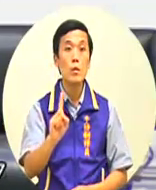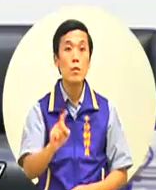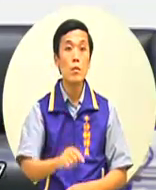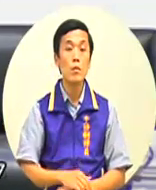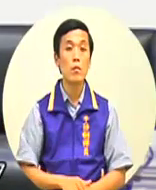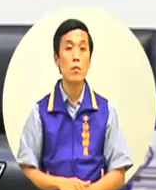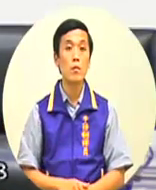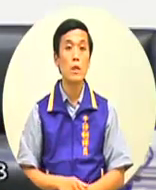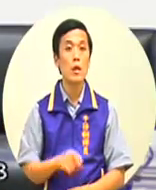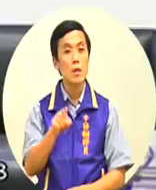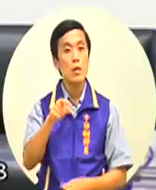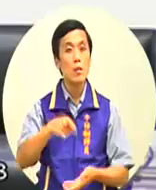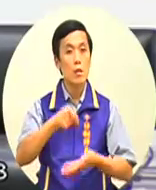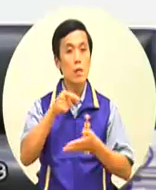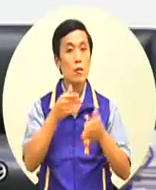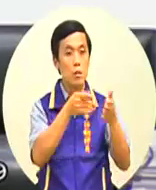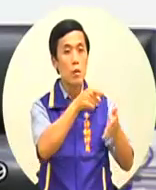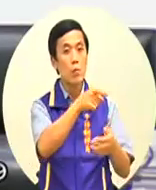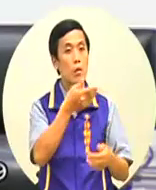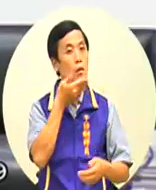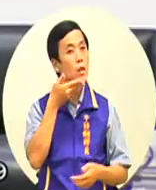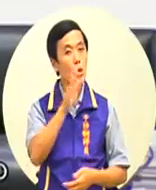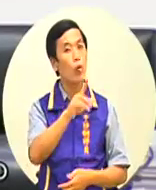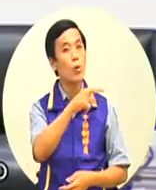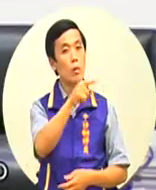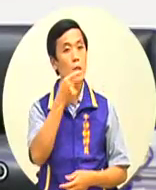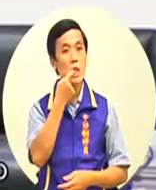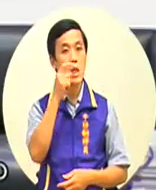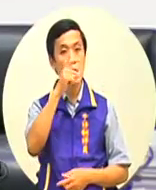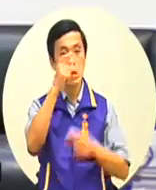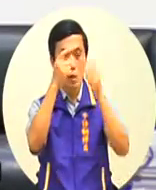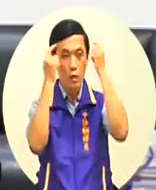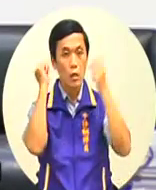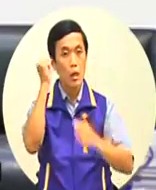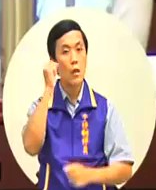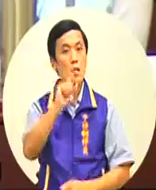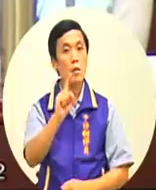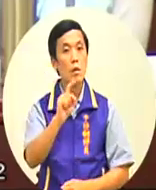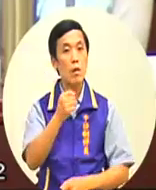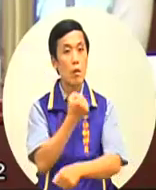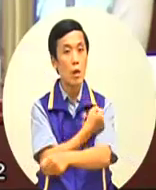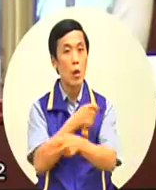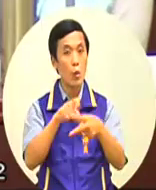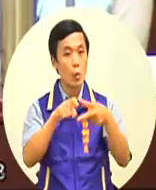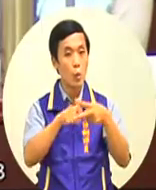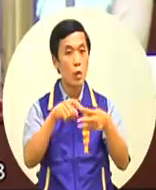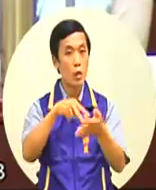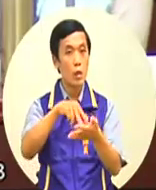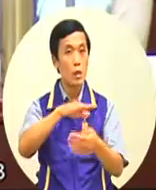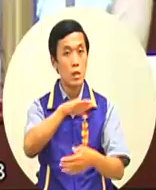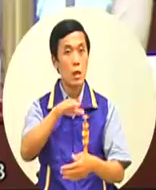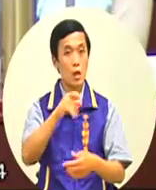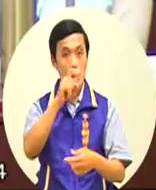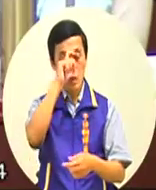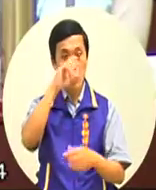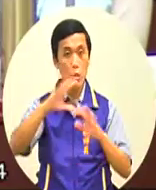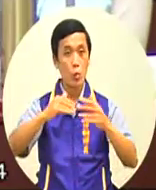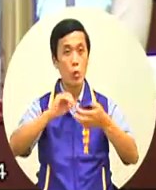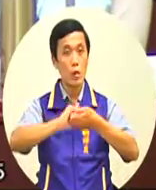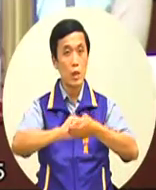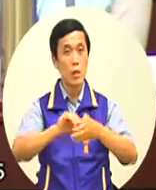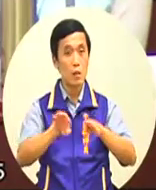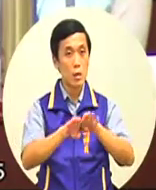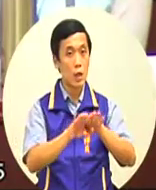既然你讲对他们有利，他们还在抗议什么？ 因为在劳工的立场，当然是希望国定假日越多天越